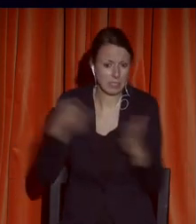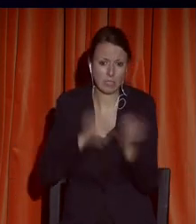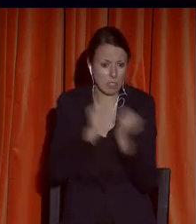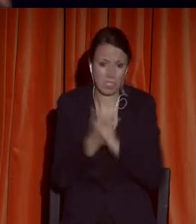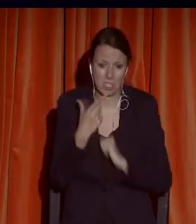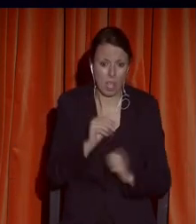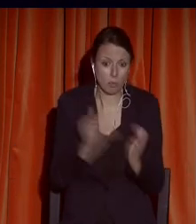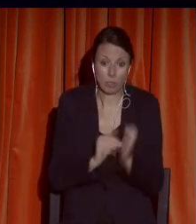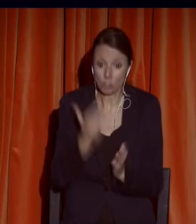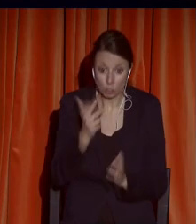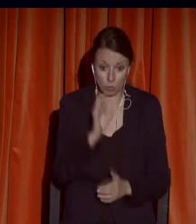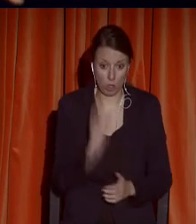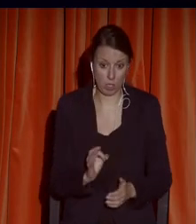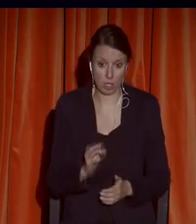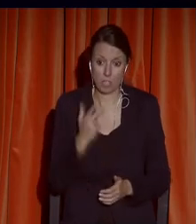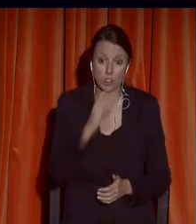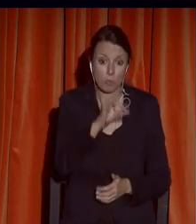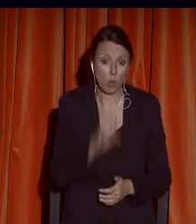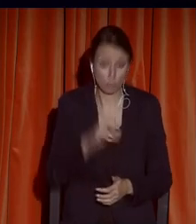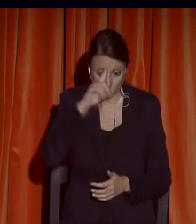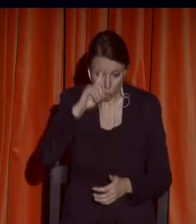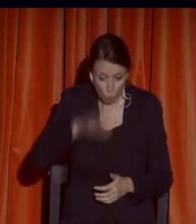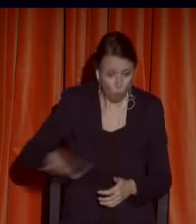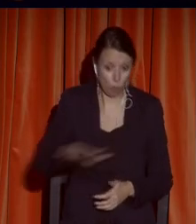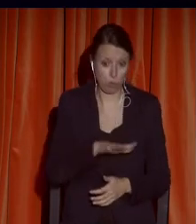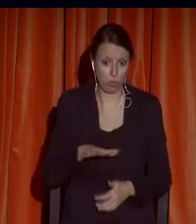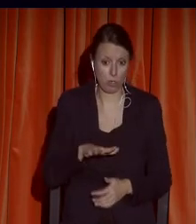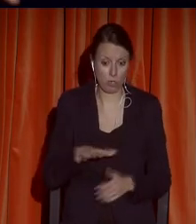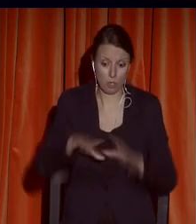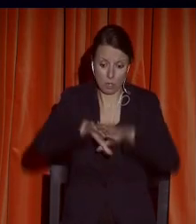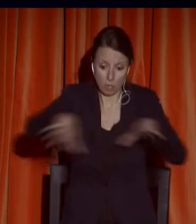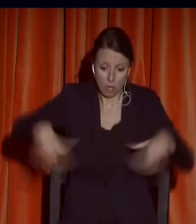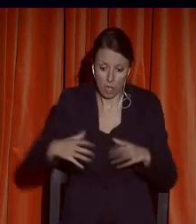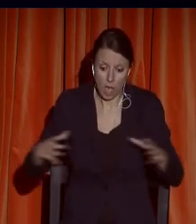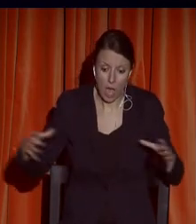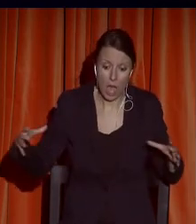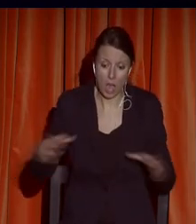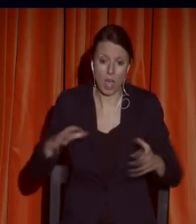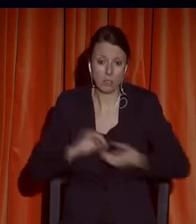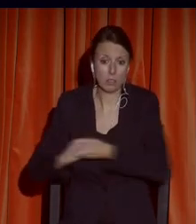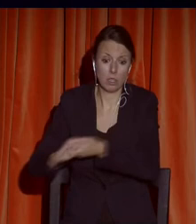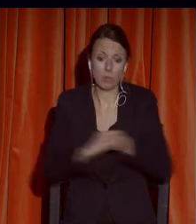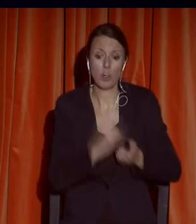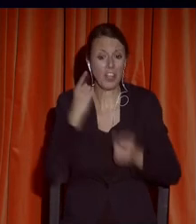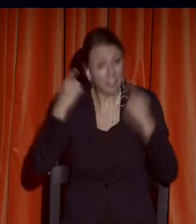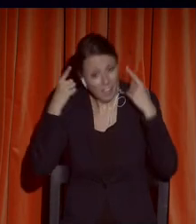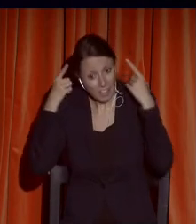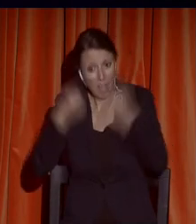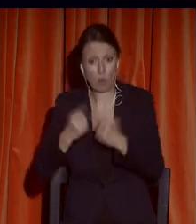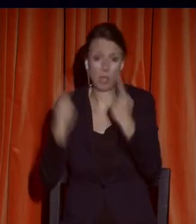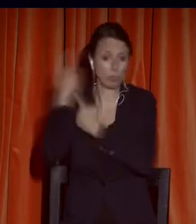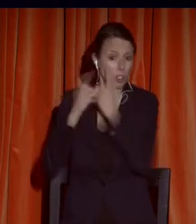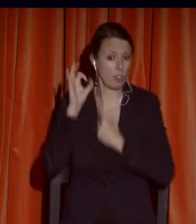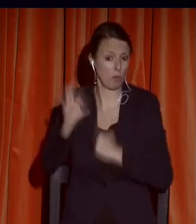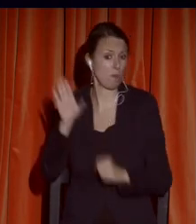3% ludzi, 3% społeczeństwa, które jednakowoż podąża w jednym kierunku. I budowanie